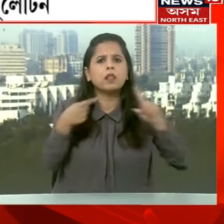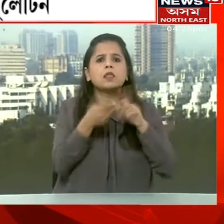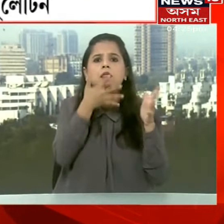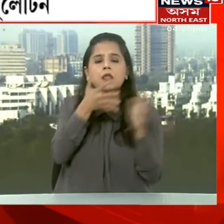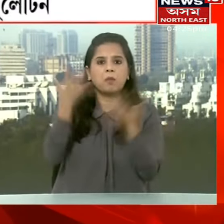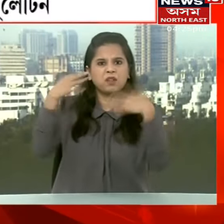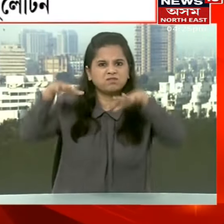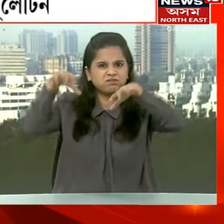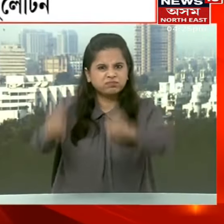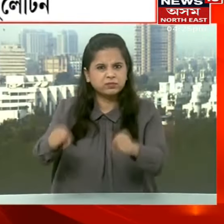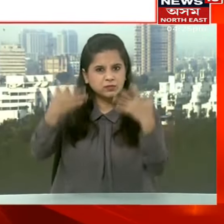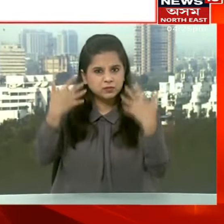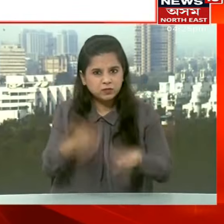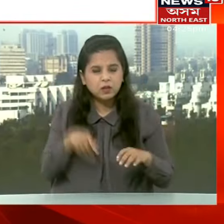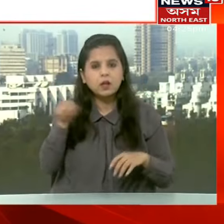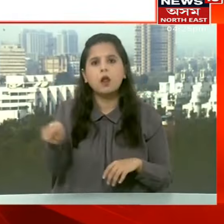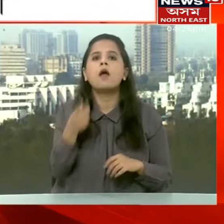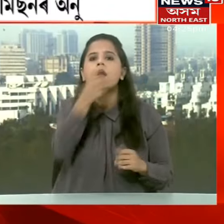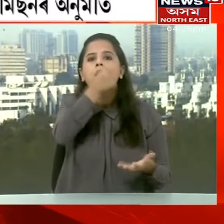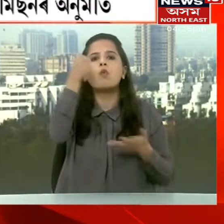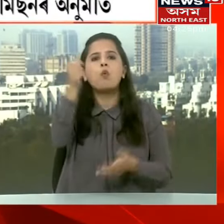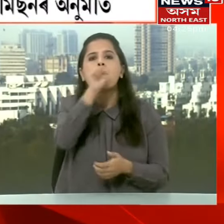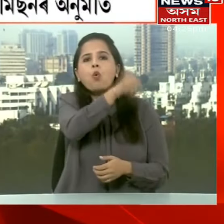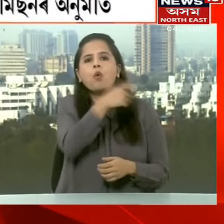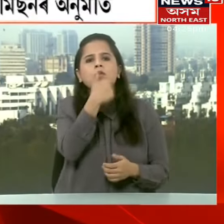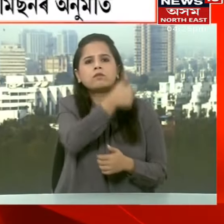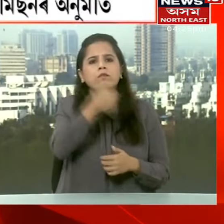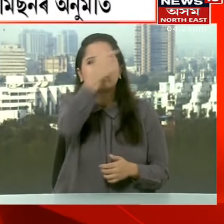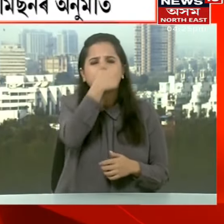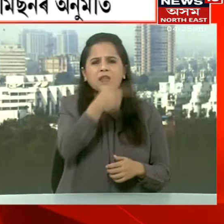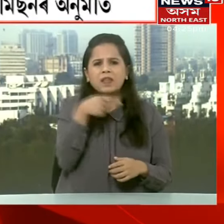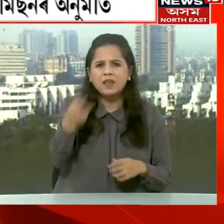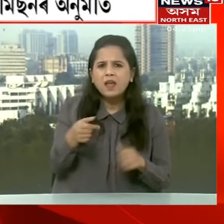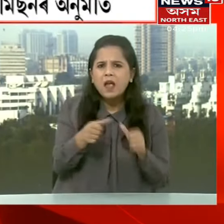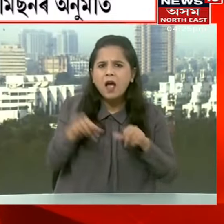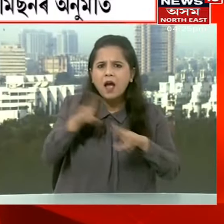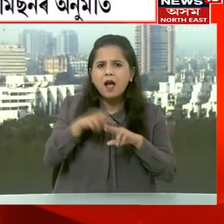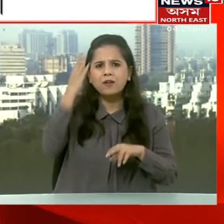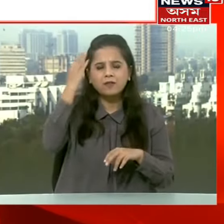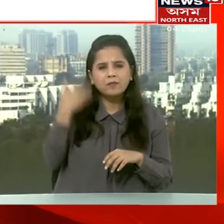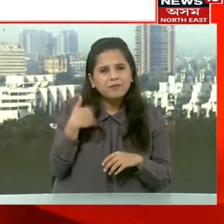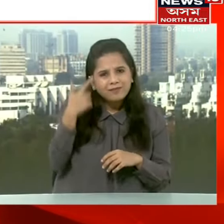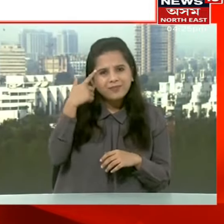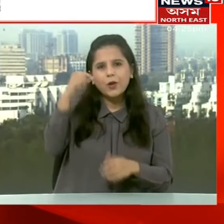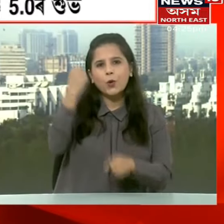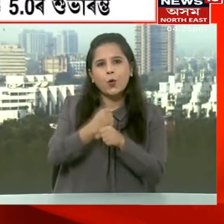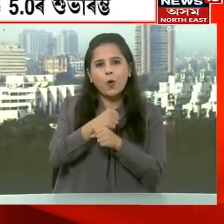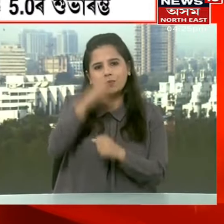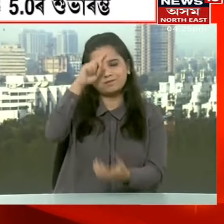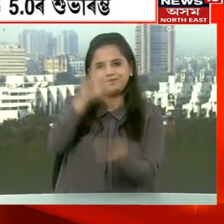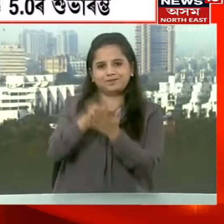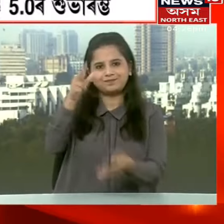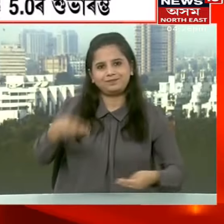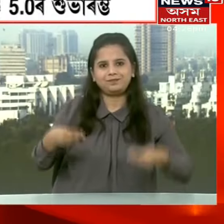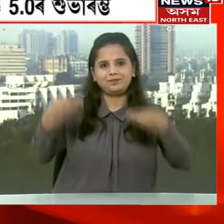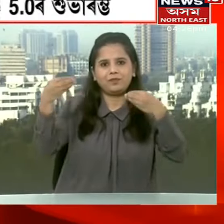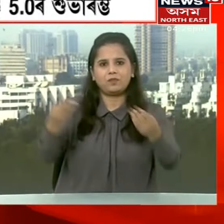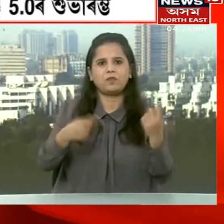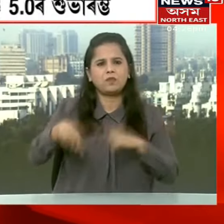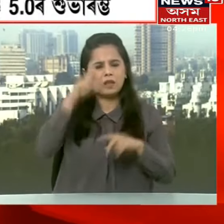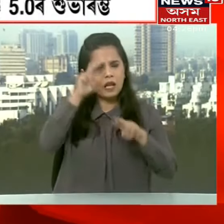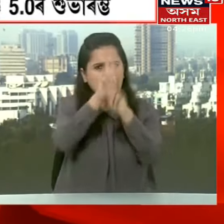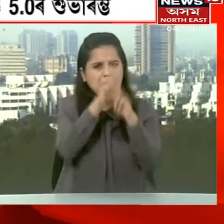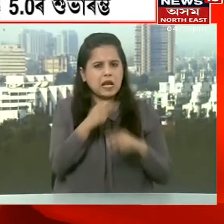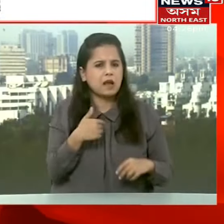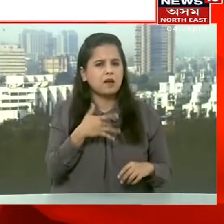जाने के बाद की है। कोष के एक प्रवक्ता ने कहा कि यह कदम अफगान सरकार को मान्यता देने के बारे में अंतर्राष्ट्रीय समुदाय के रुख में पाई